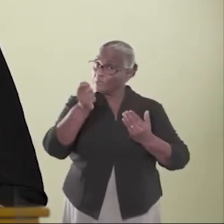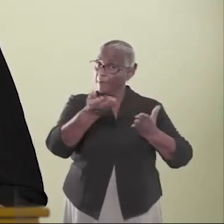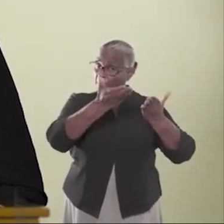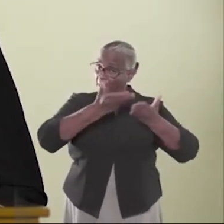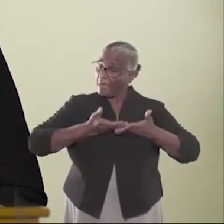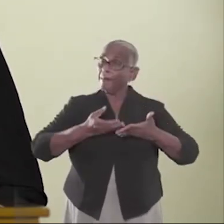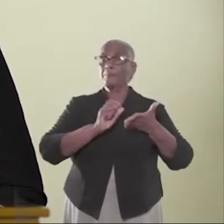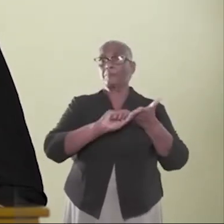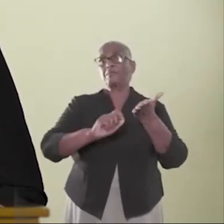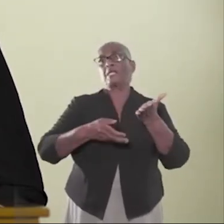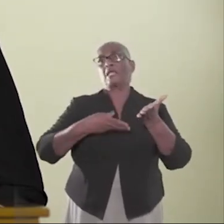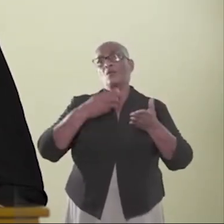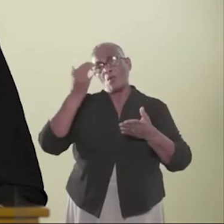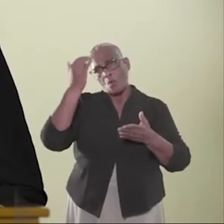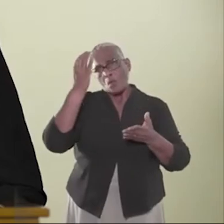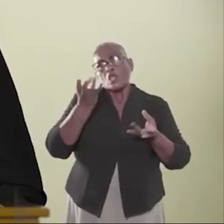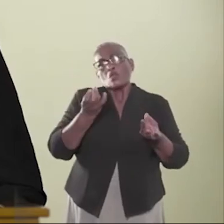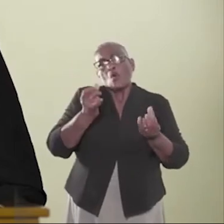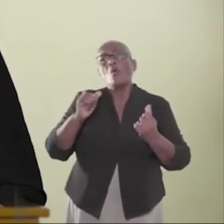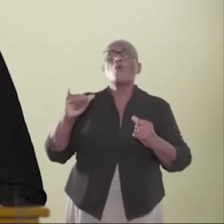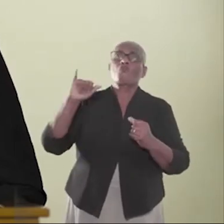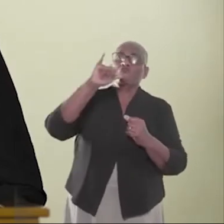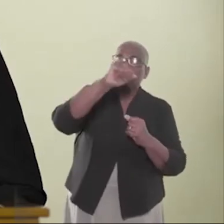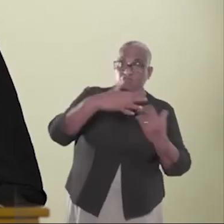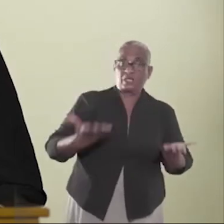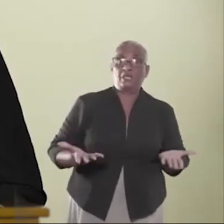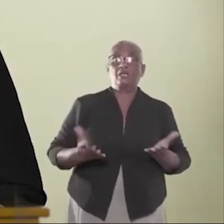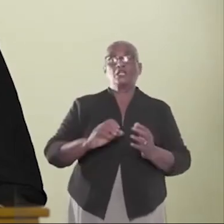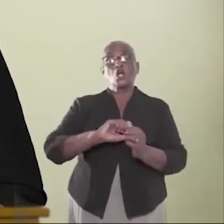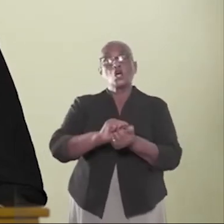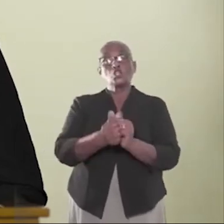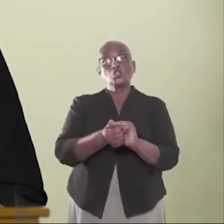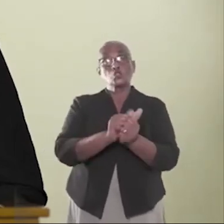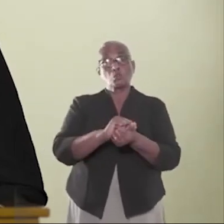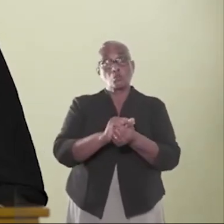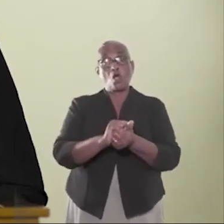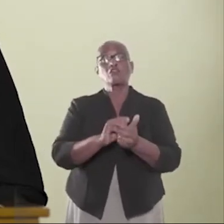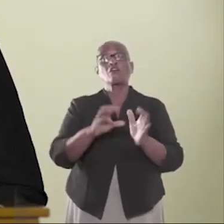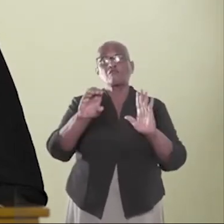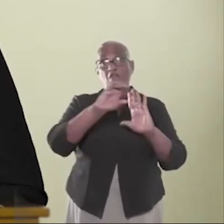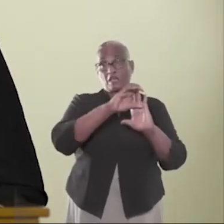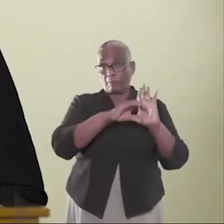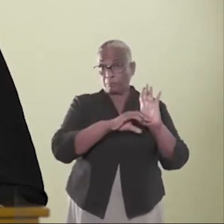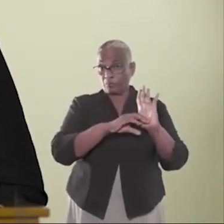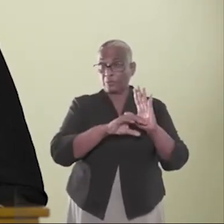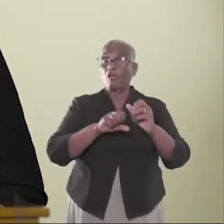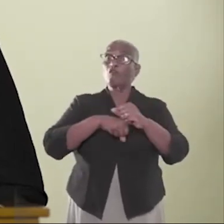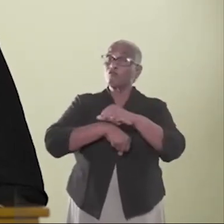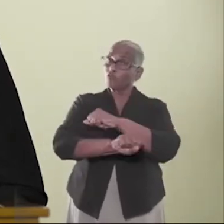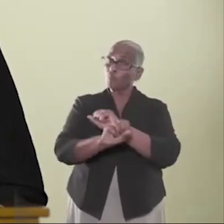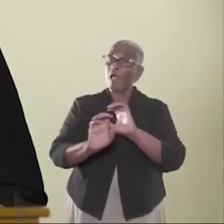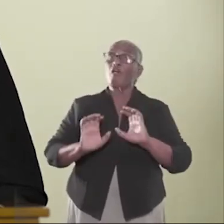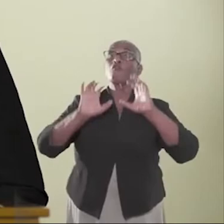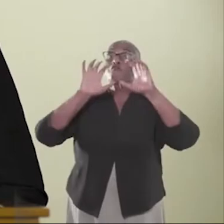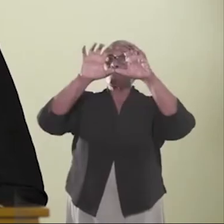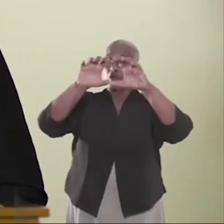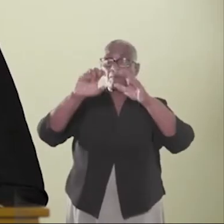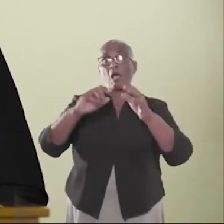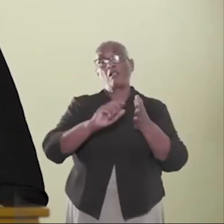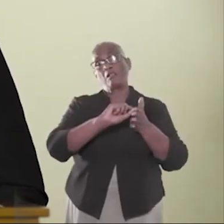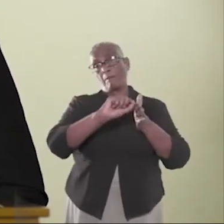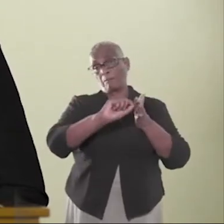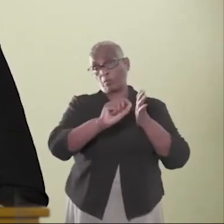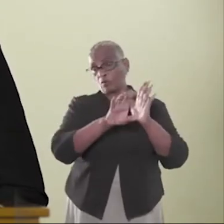verkregen toestemming. Met betrekking tot recreatieve sporten mag gesteld worden dat de protocollen voor voetbal en